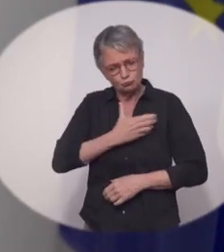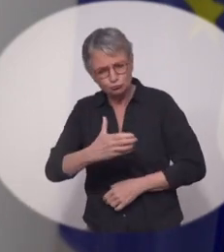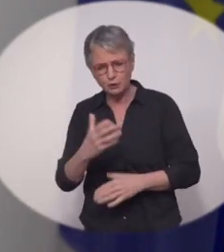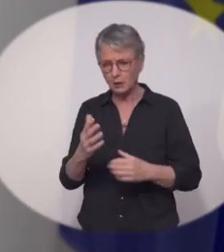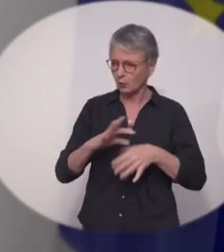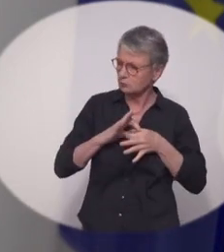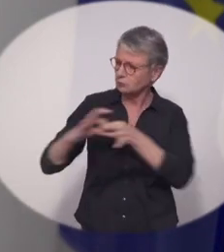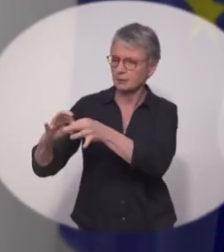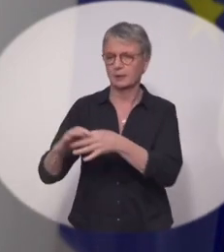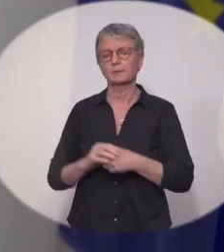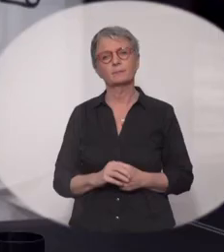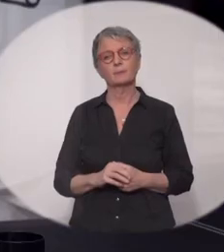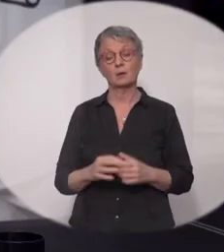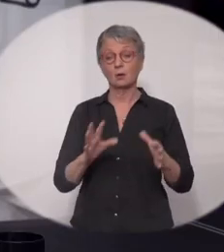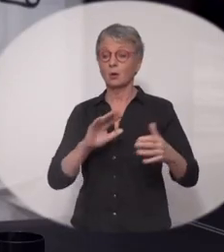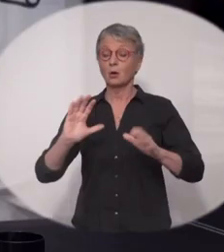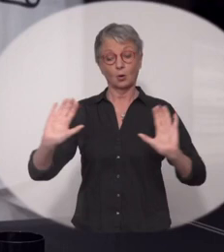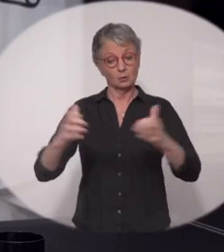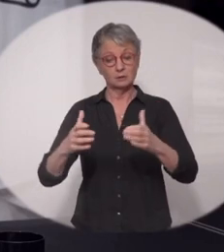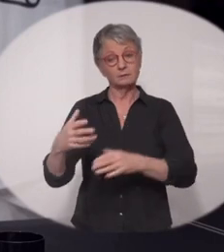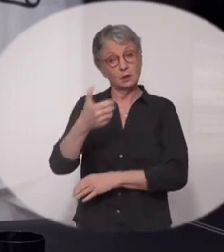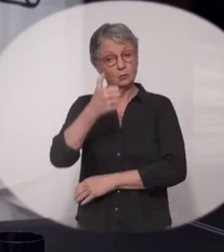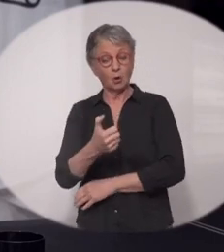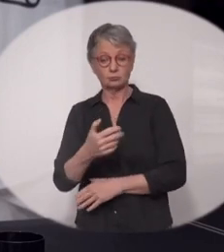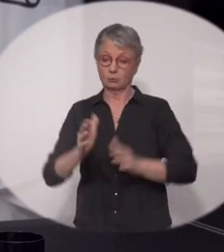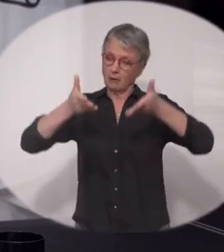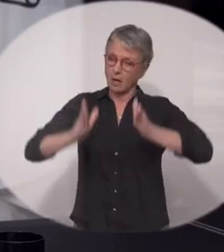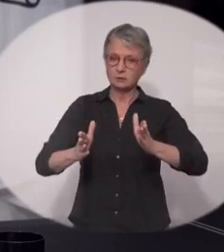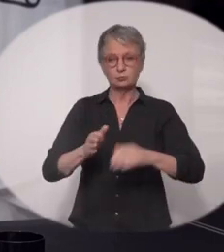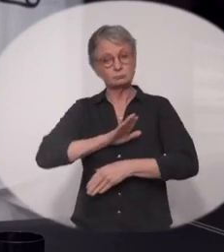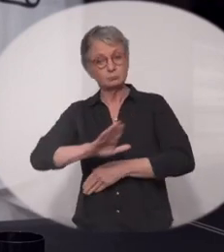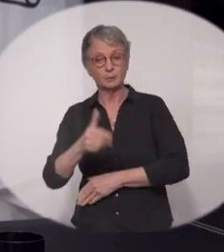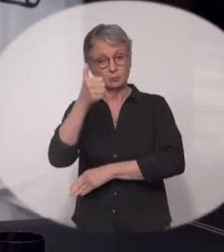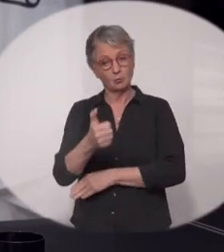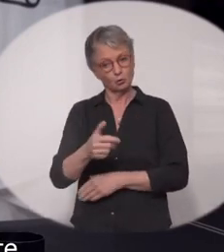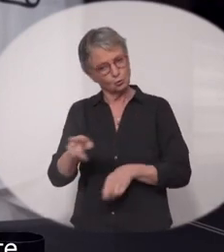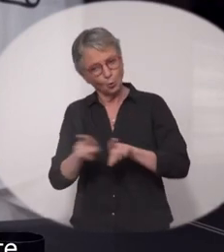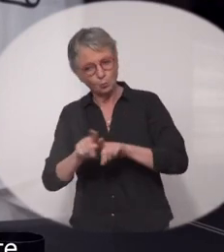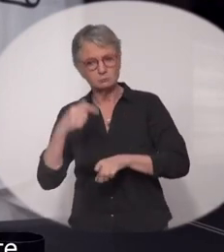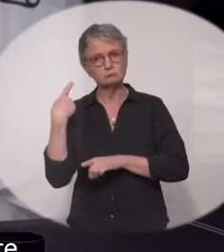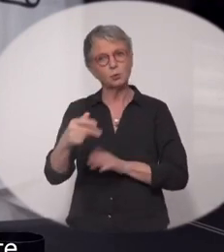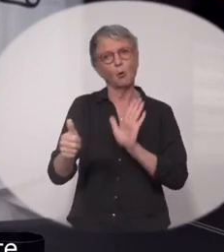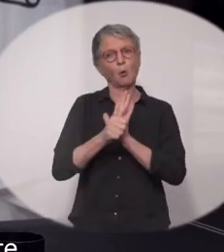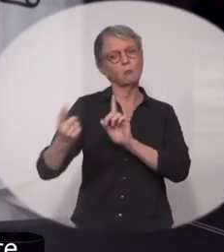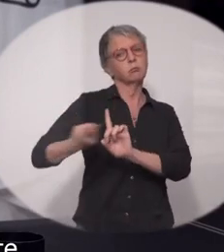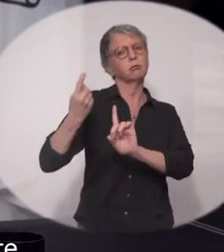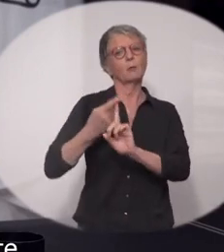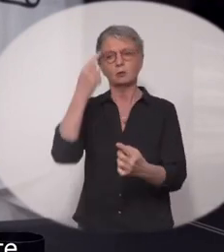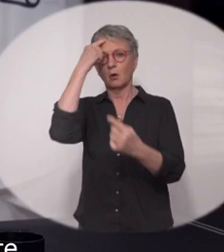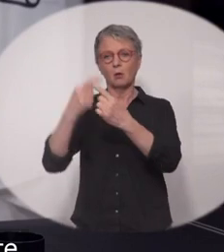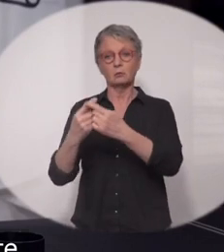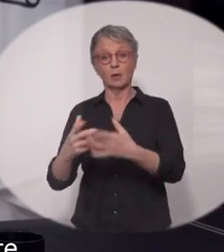généreux et solidaire la collectivité de corse institutions de la corse et des corses a elle aussi joué un rôle déterminant